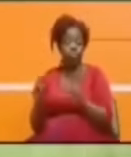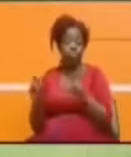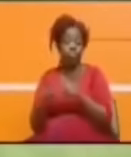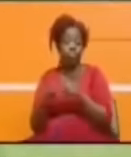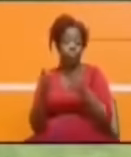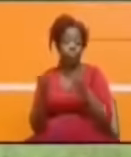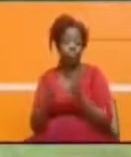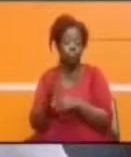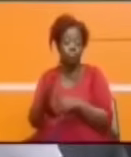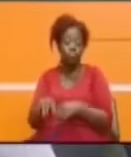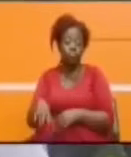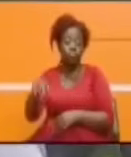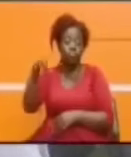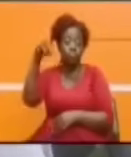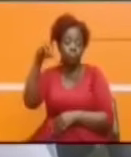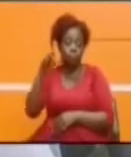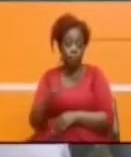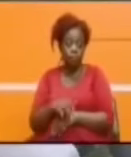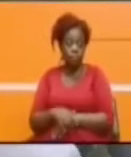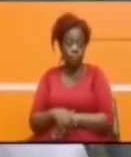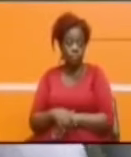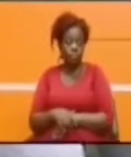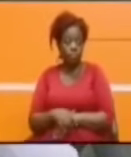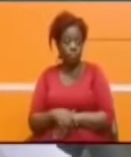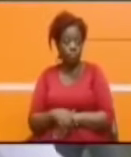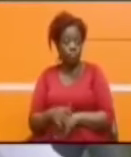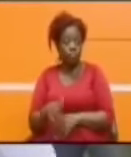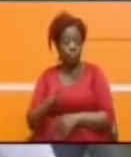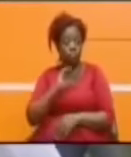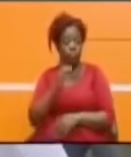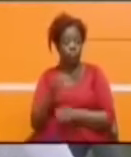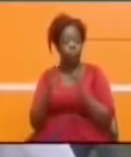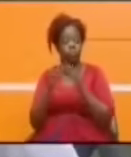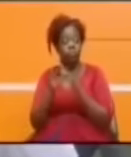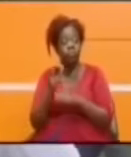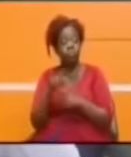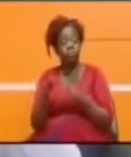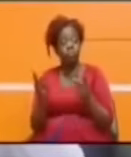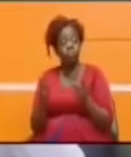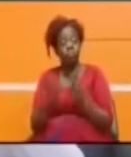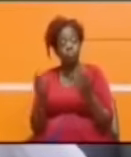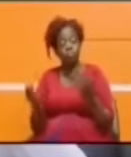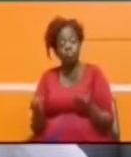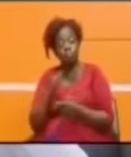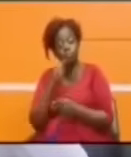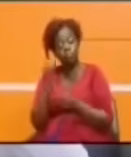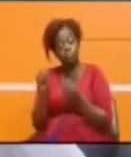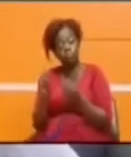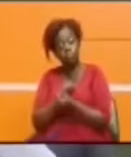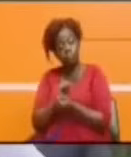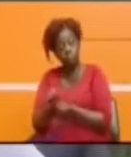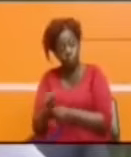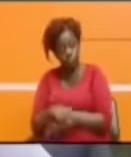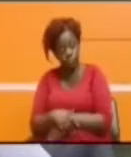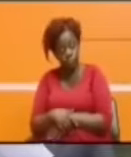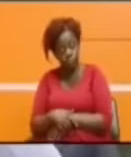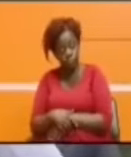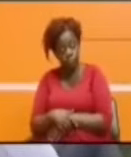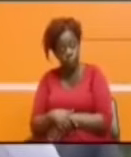mu bifo ebyo mubakulidde ennyumba yaffe enkulu yali awo waggulu sekabanja yagimenyawo n'agisuula ku